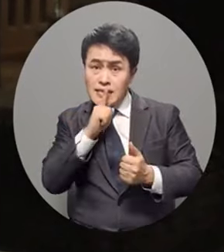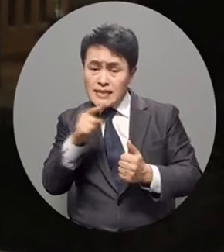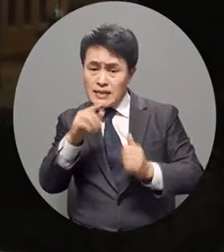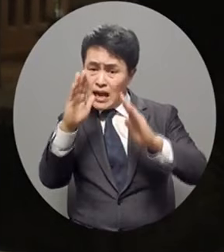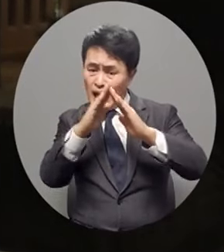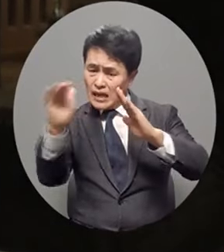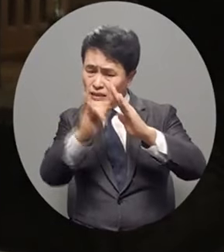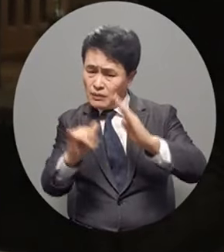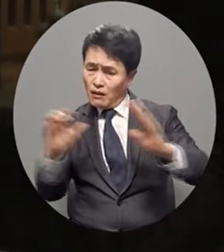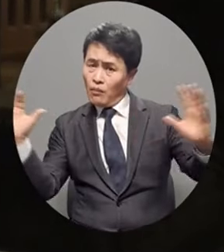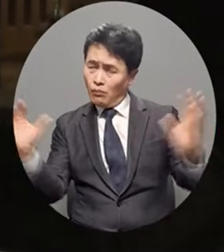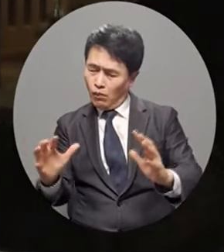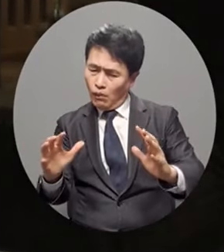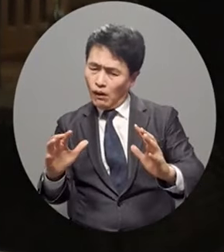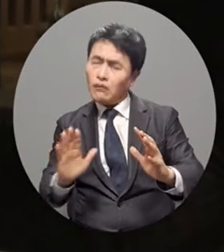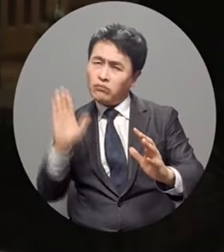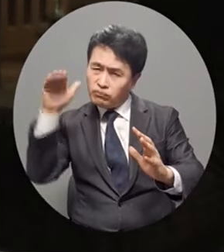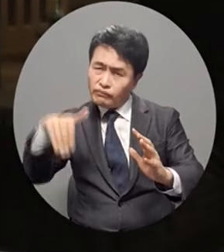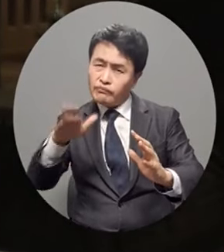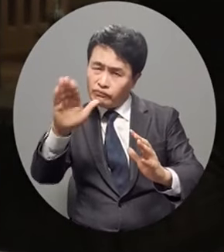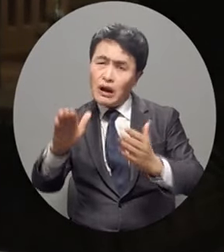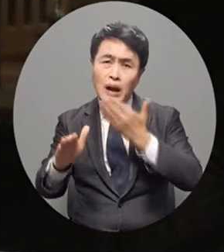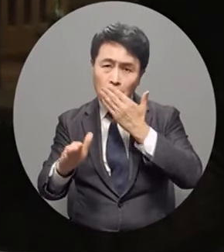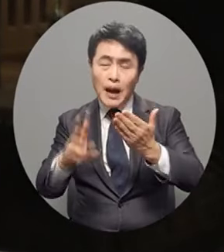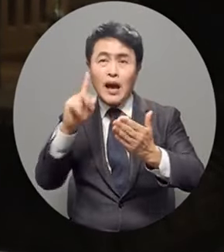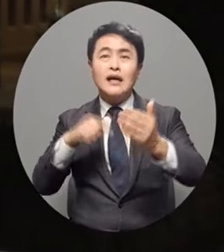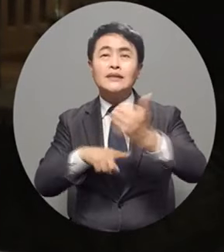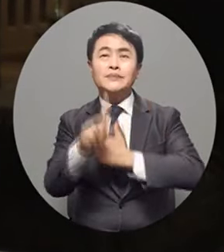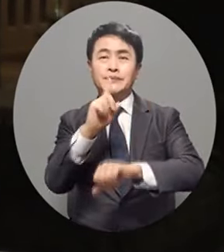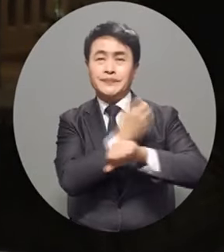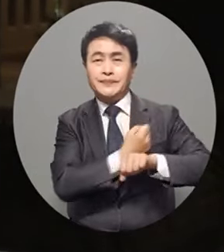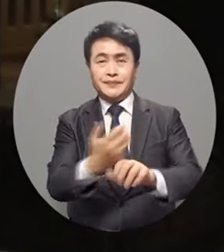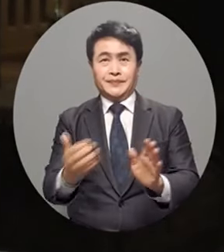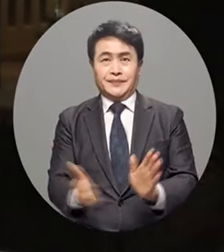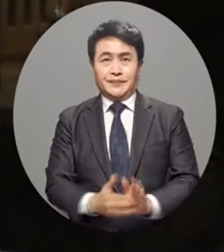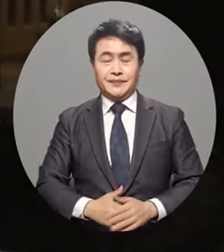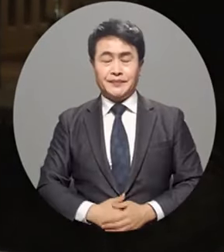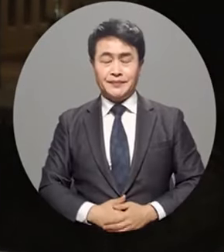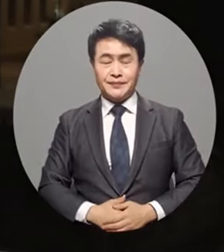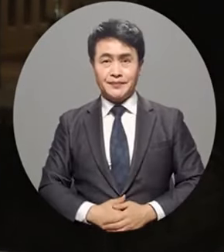모이기까지 난관이 적지 않다는 걸 예고한 거란 해석이 나옵니다. MBC 뉴스 김정우입니다.